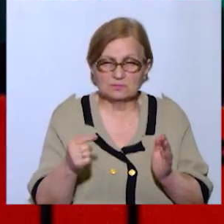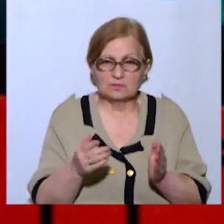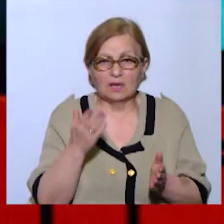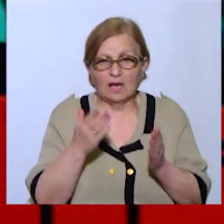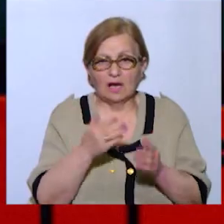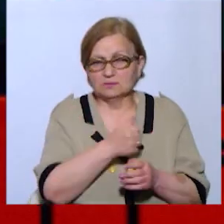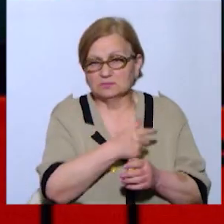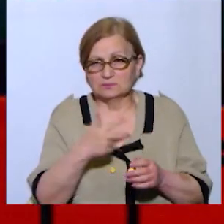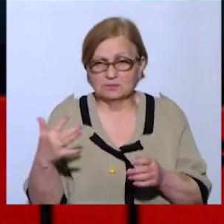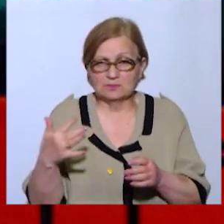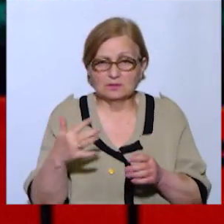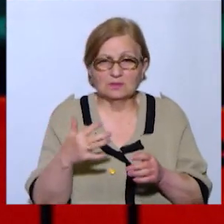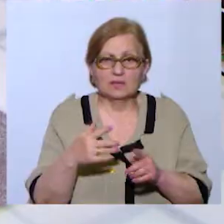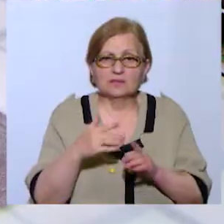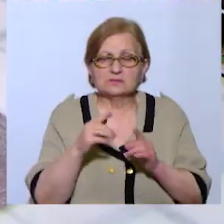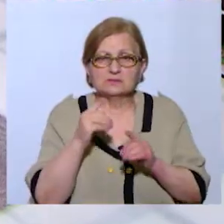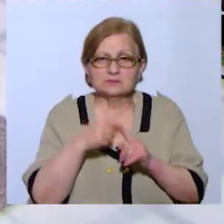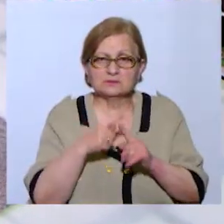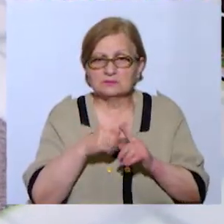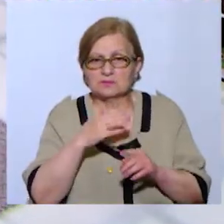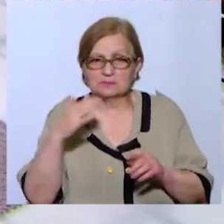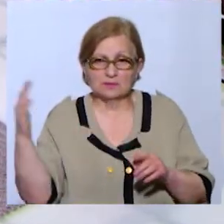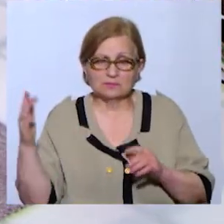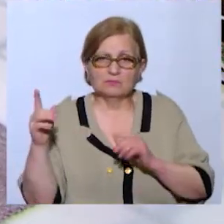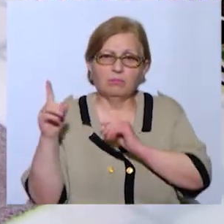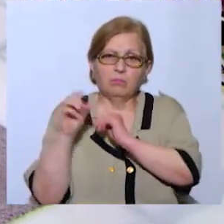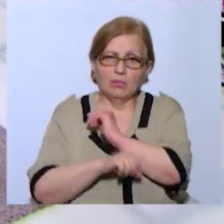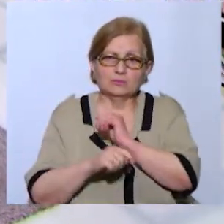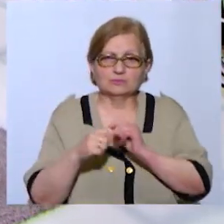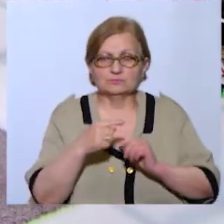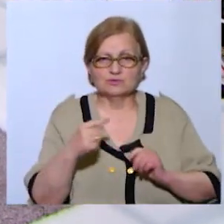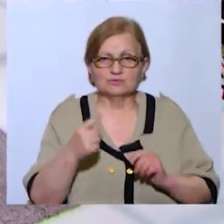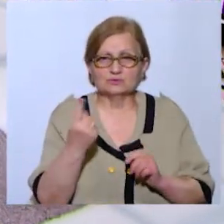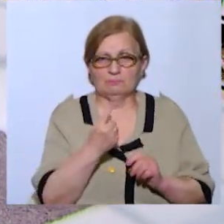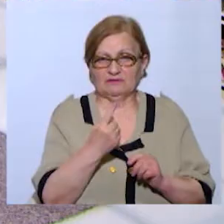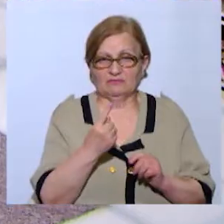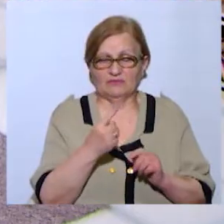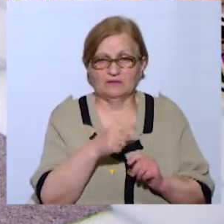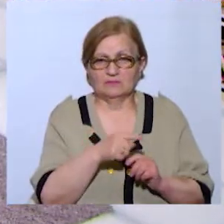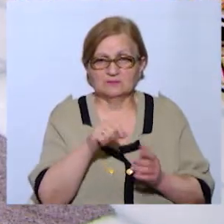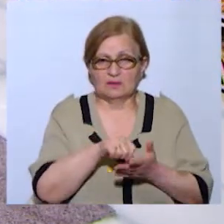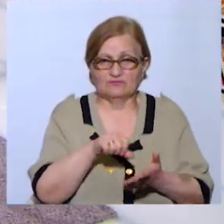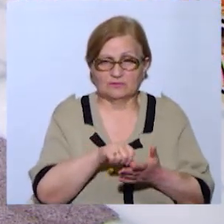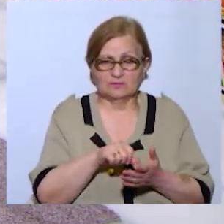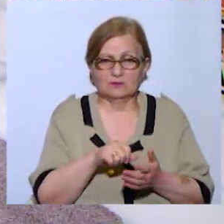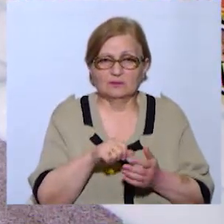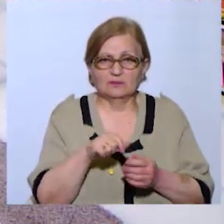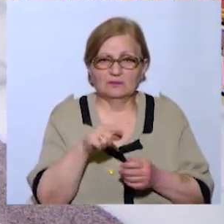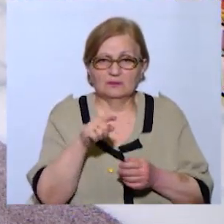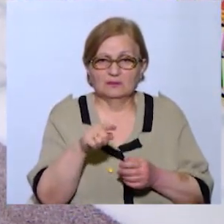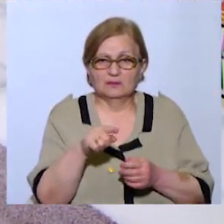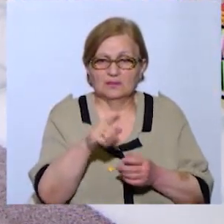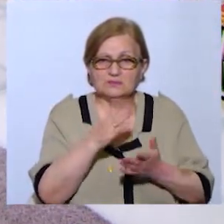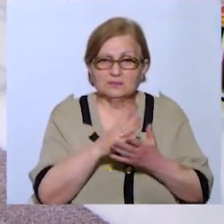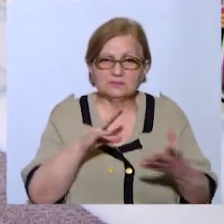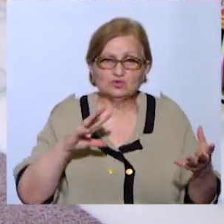მწკრივის ზრდადობით დალაგების შემთხვევაში ბოლო წევრს მინუს პირველი წევრი. მონაცემთა საშუალო, ეს არის